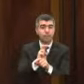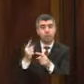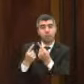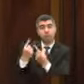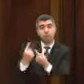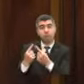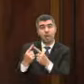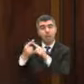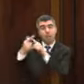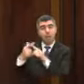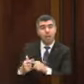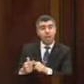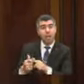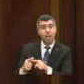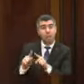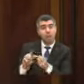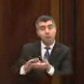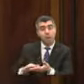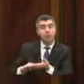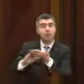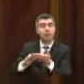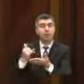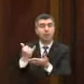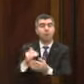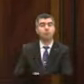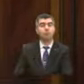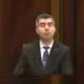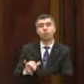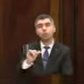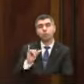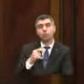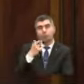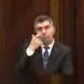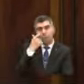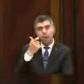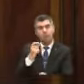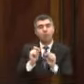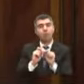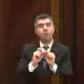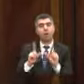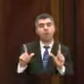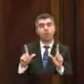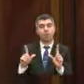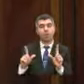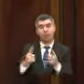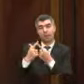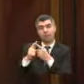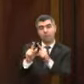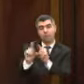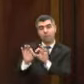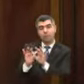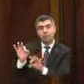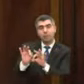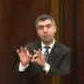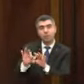سلبيا على نسبه النمو؟ اين انتم من رؤيه واضحه تخص دعم فعاليه ونجاعه الاستراتيجيات القطاعيه